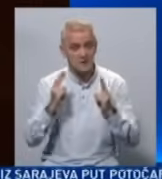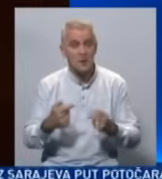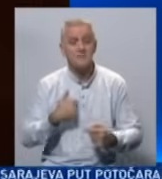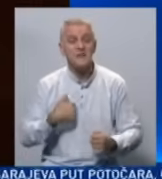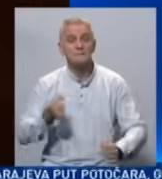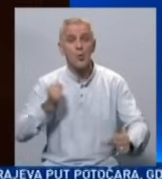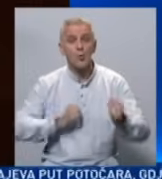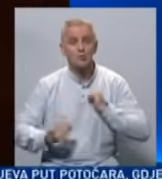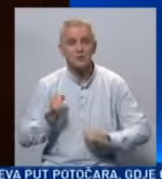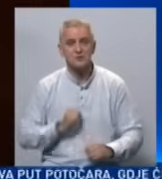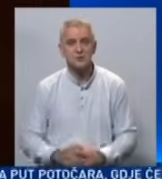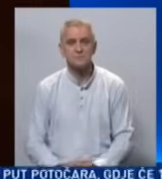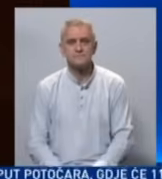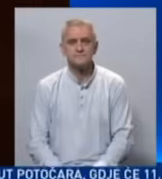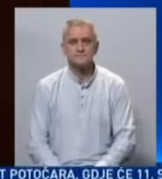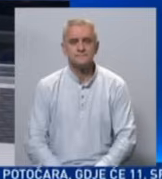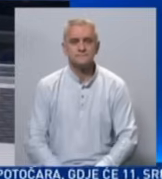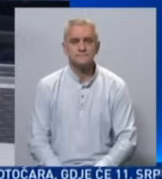smo ugroženi.